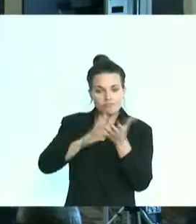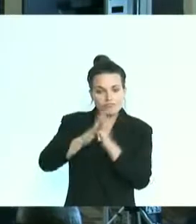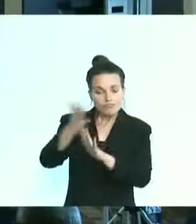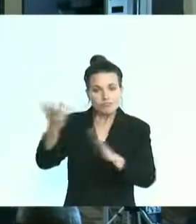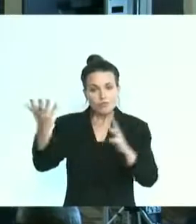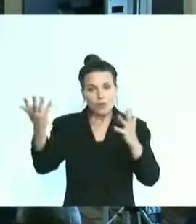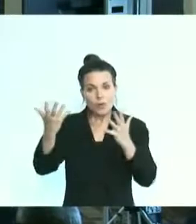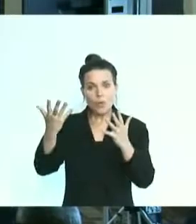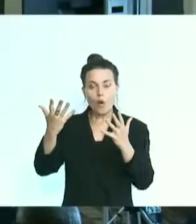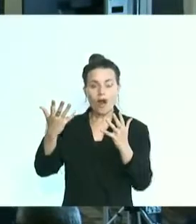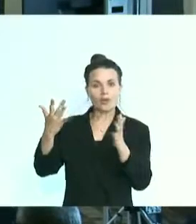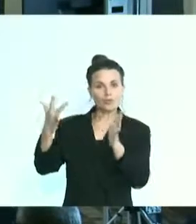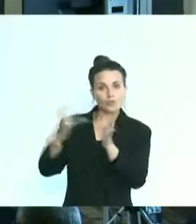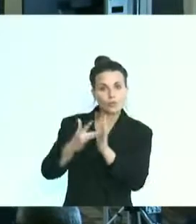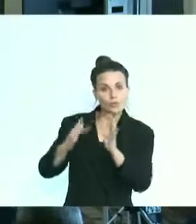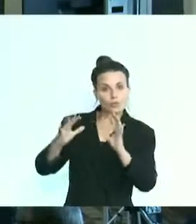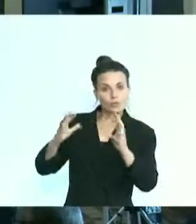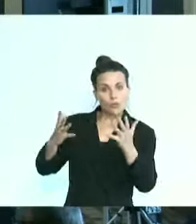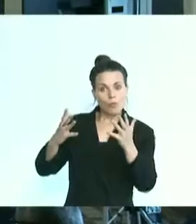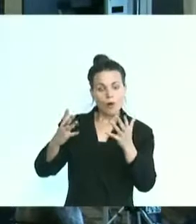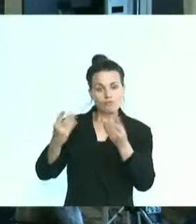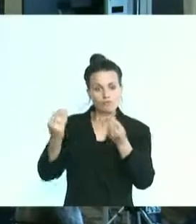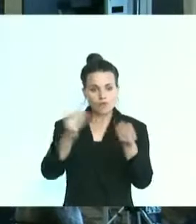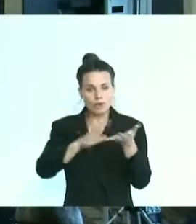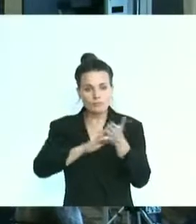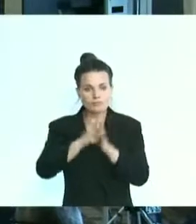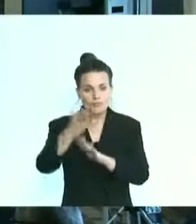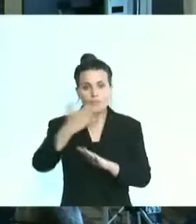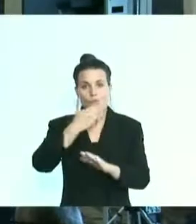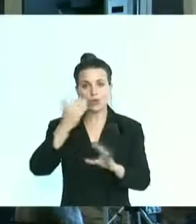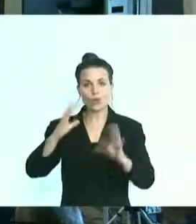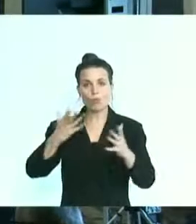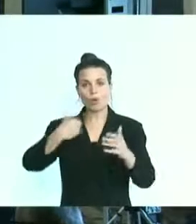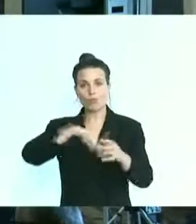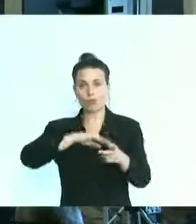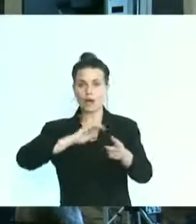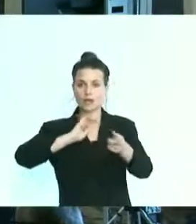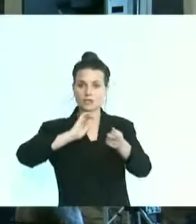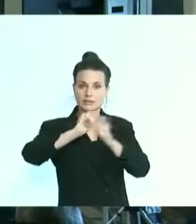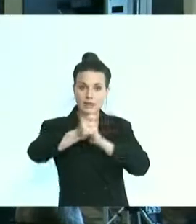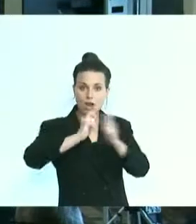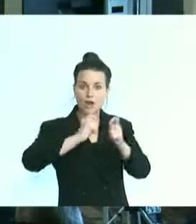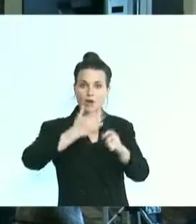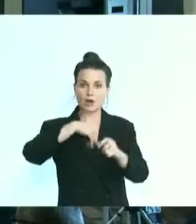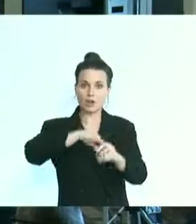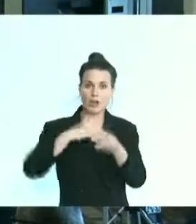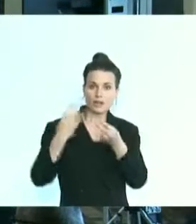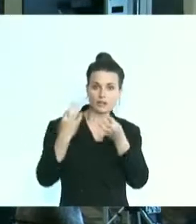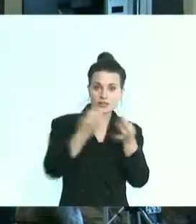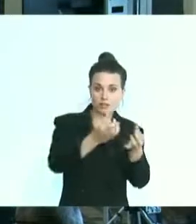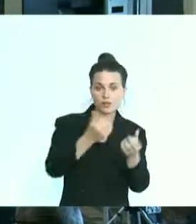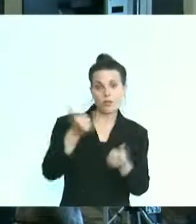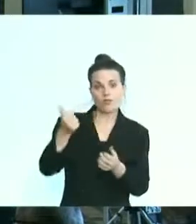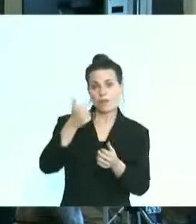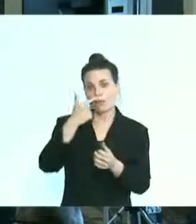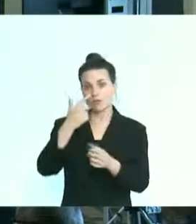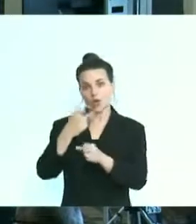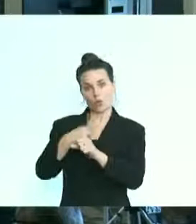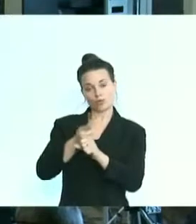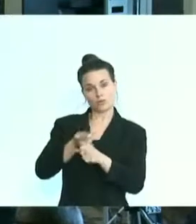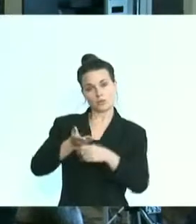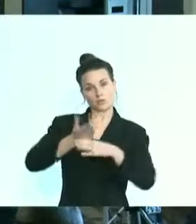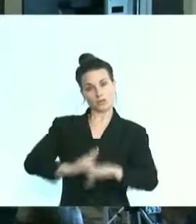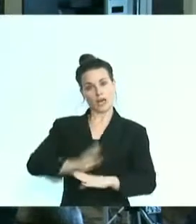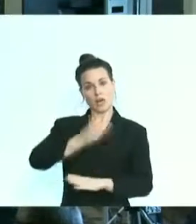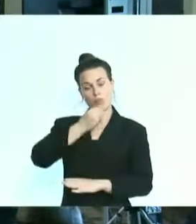Est-ce que c'est un dialogue? Est-ce que c'est une sensibilisation? Est-ce que vous vous êtes senti outillé assez concrètement ou est-ce qu'il faut encore améliorer les choses? Je